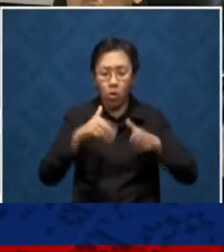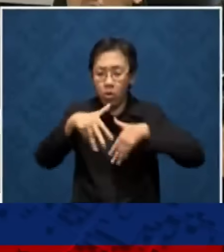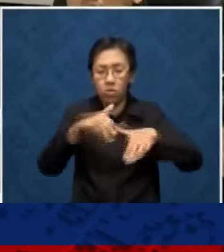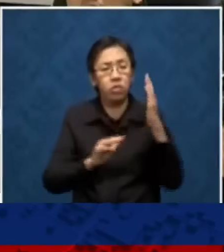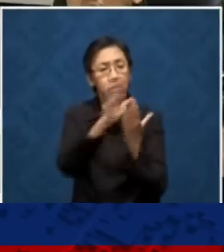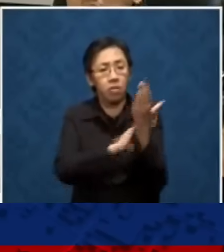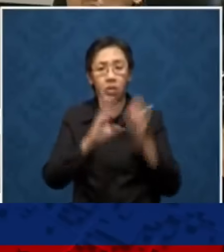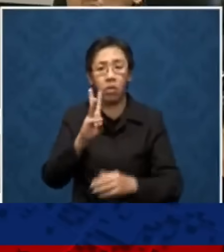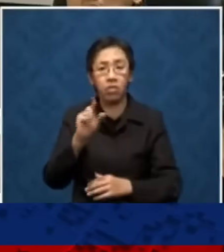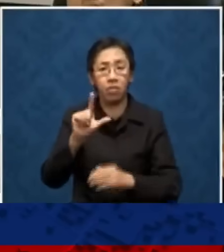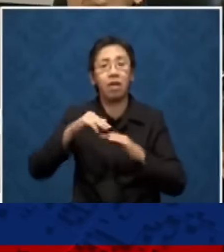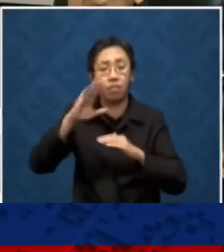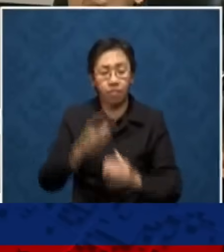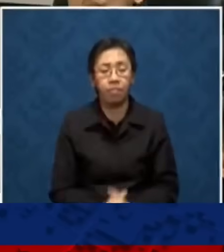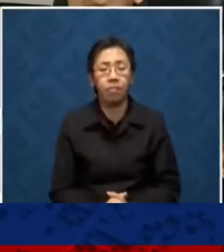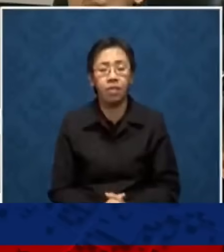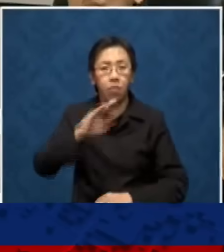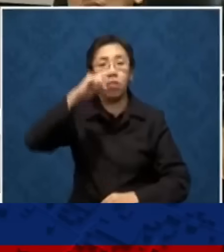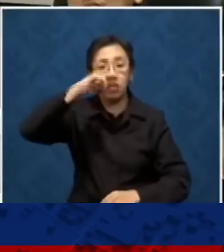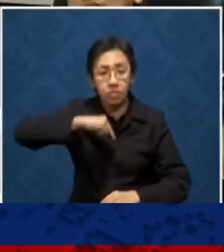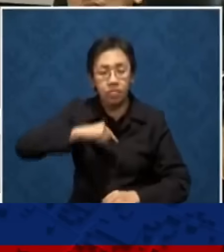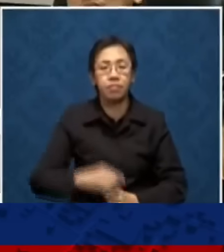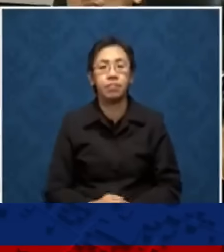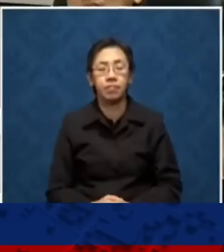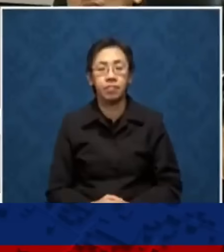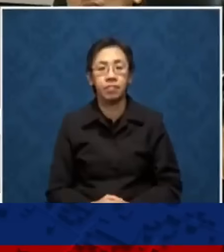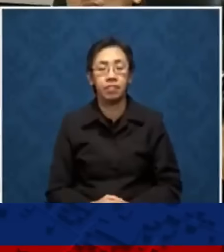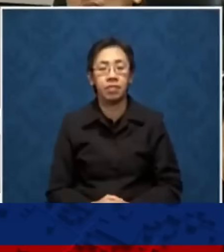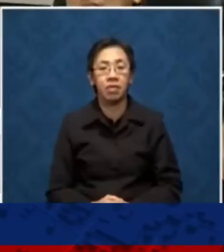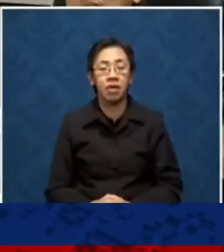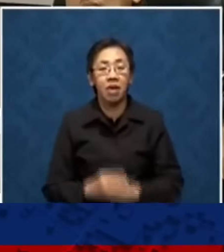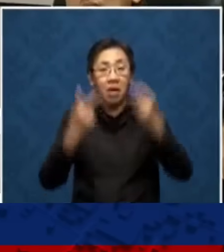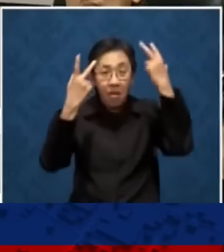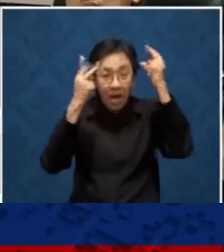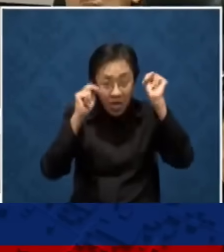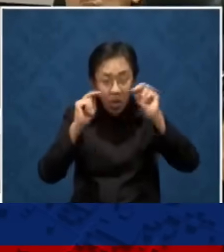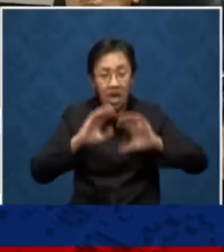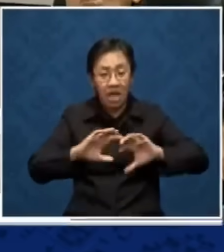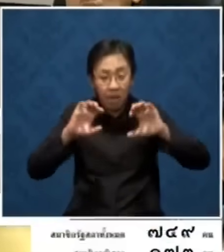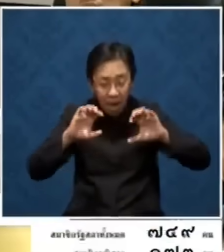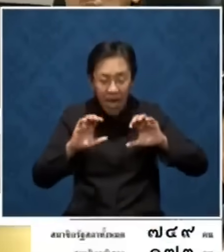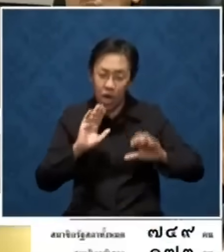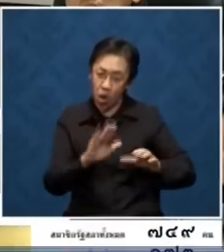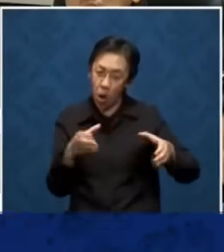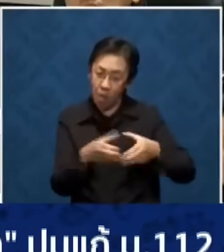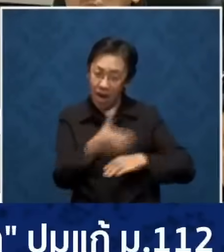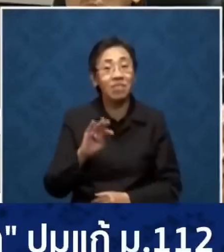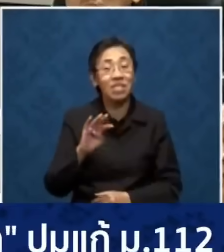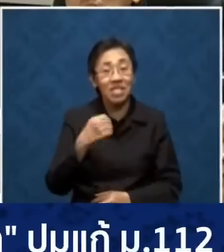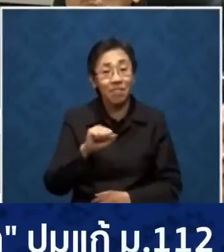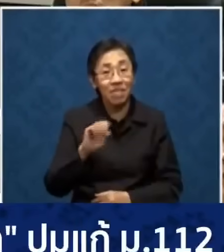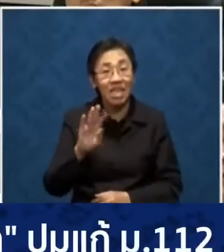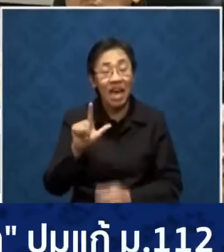คนท่านต้องเป็นนายกของประเทศไทยท่านต้องไม่ได้เป็นนายกหรือเป็นรัฐบาลของพรรคใดพรรคหนึ่งอันนี้สำคัญที่สุด